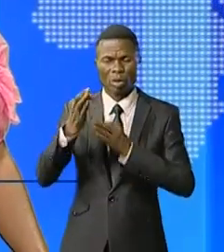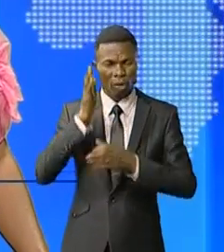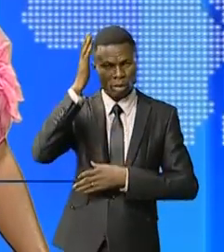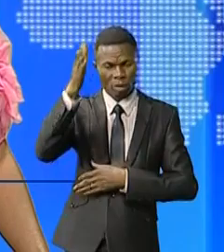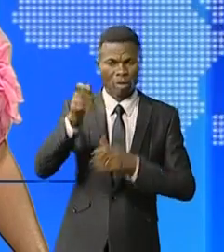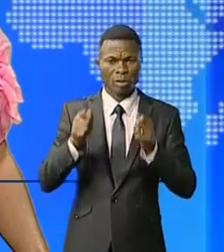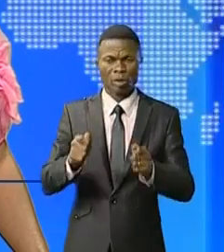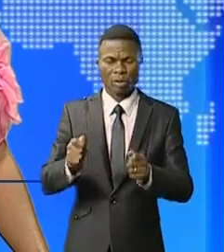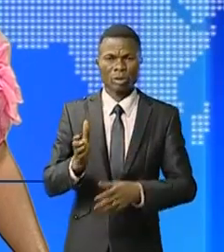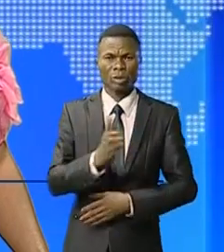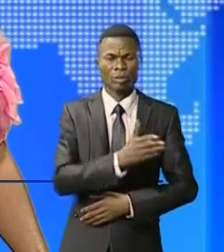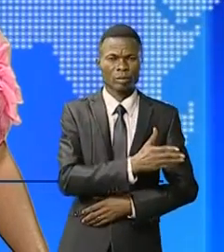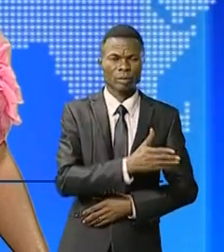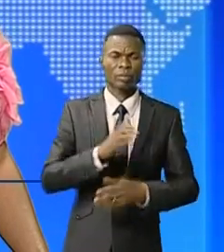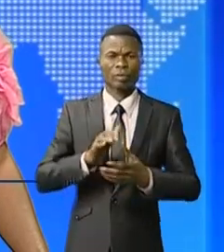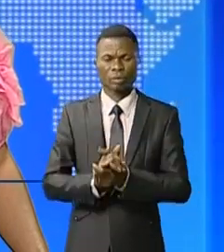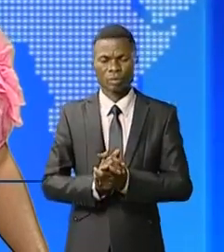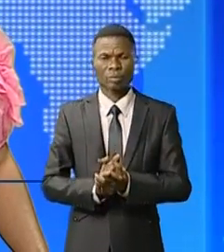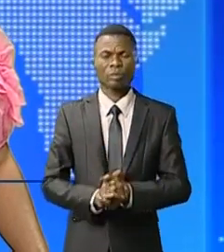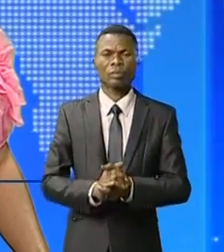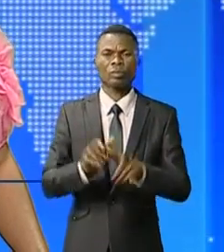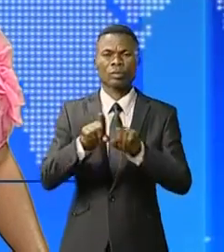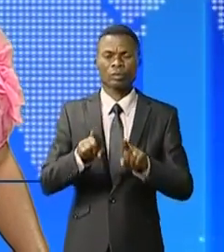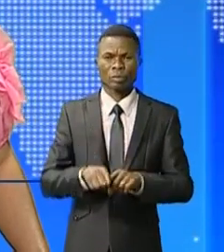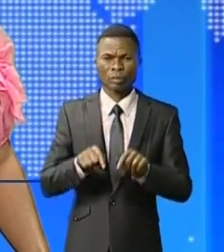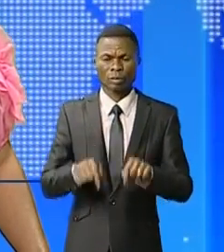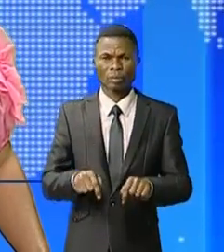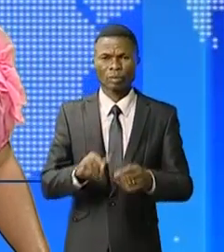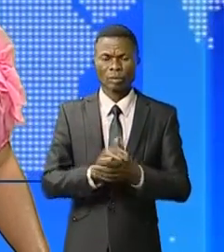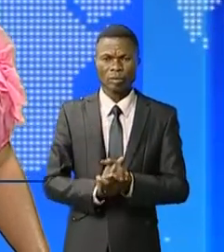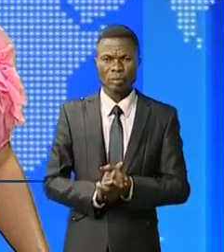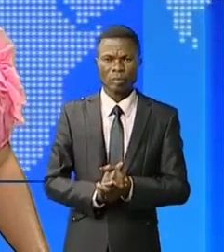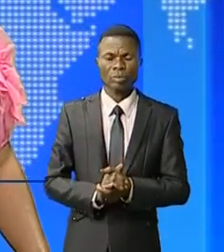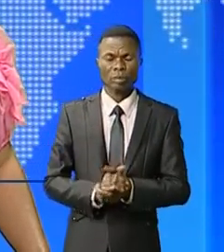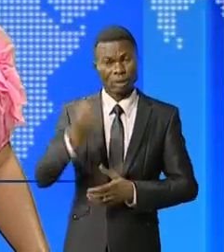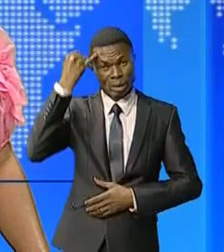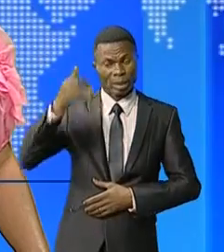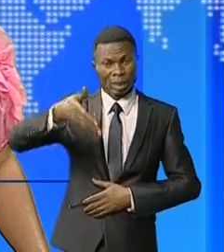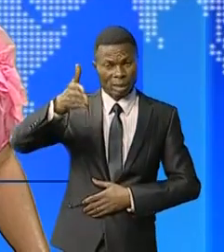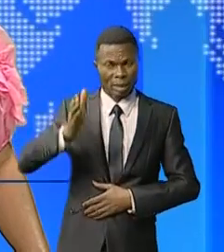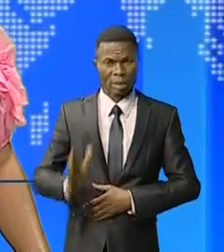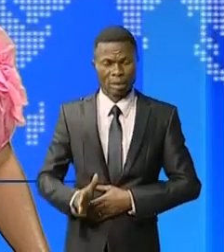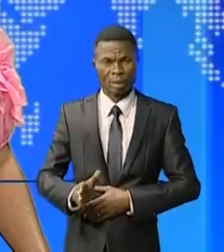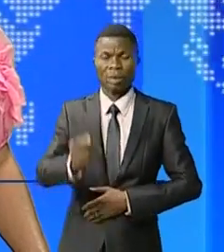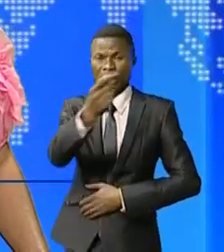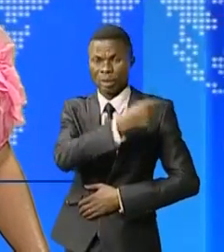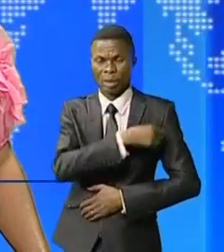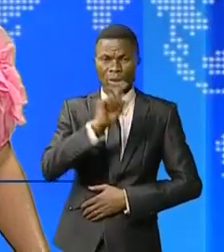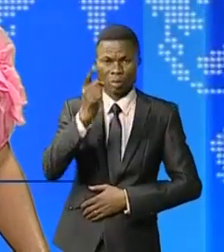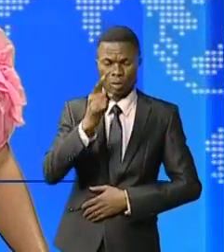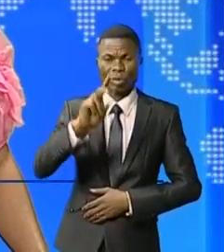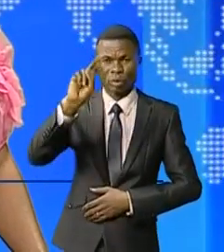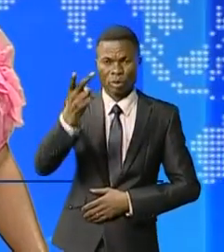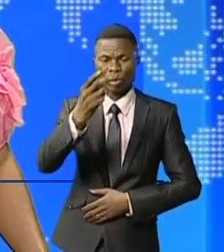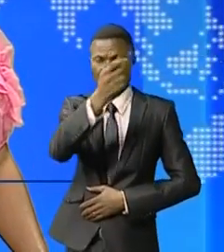détail dans nos prochaines éditions d'information. Il faut, selon les scientifiques, une première dose, une deuxième,